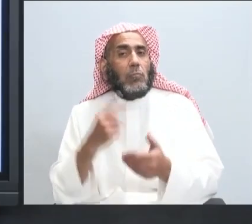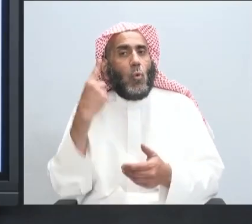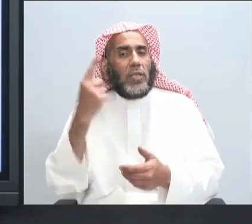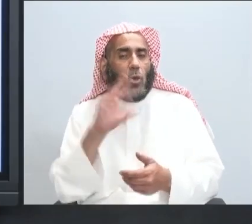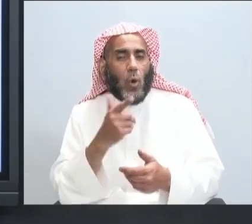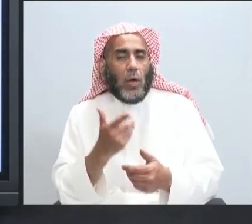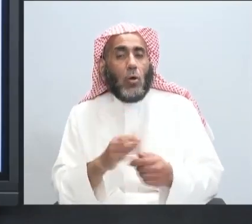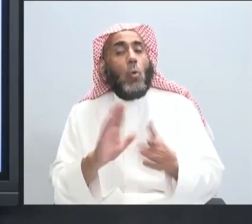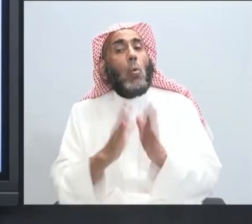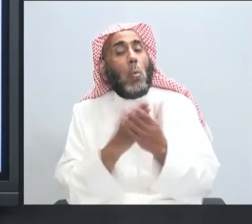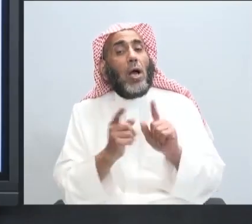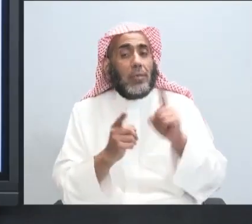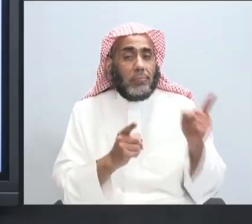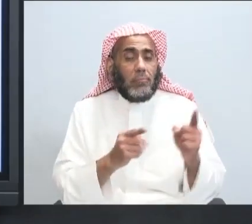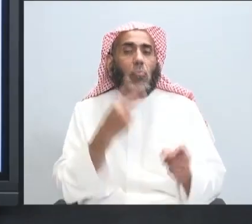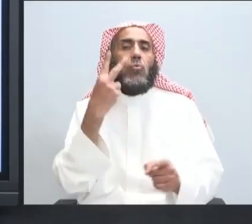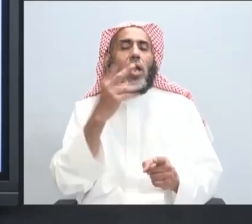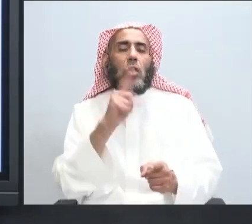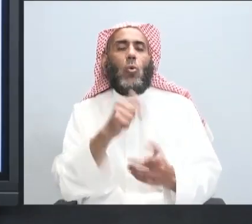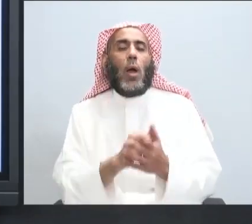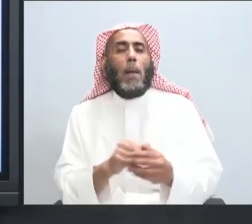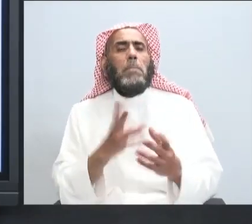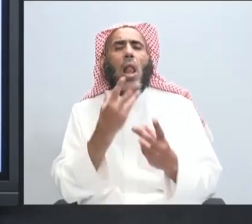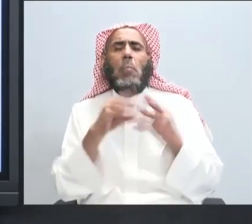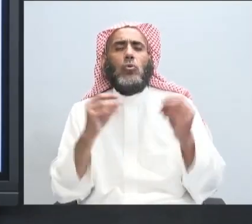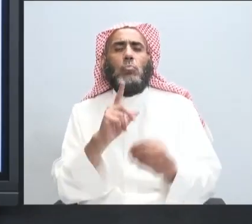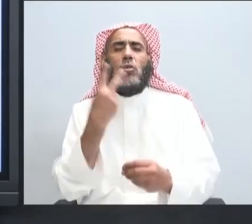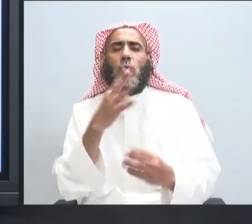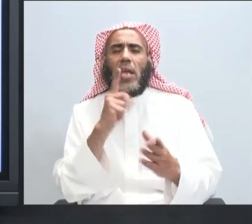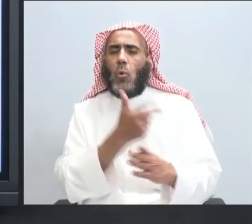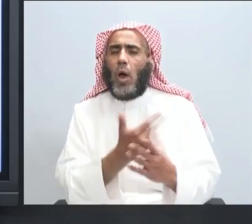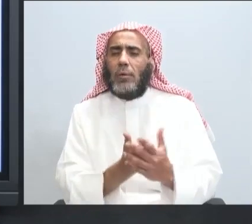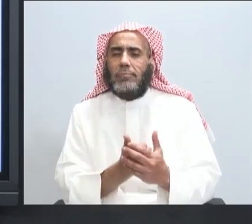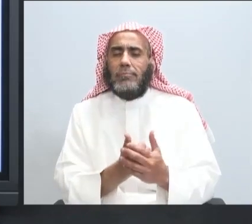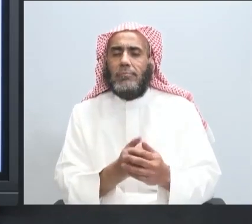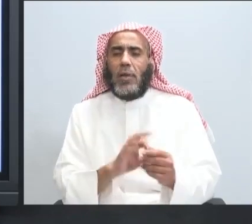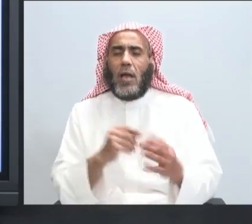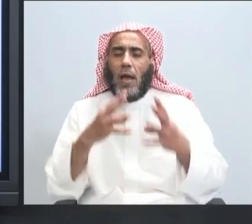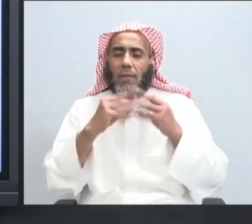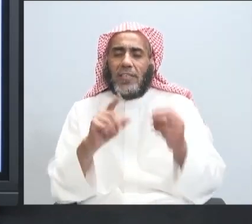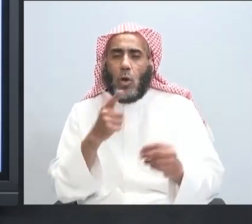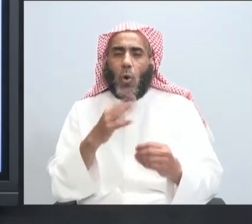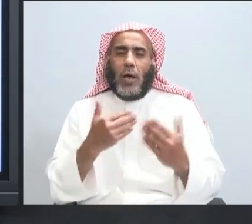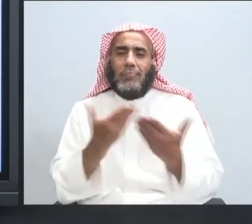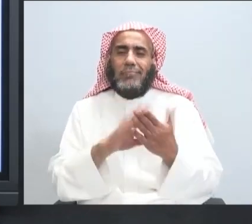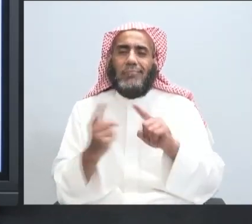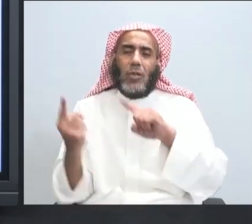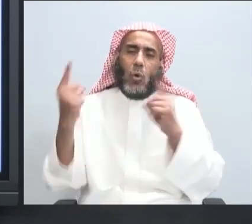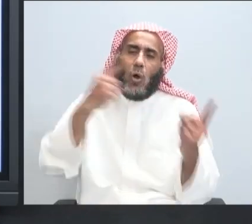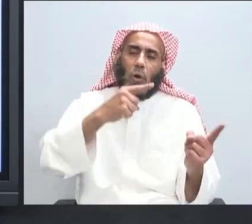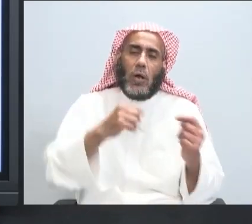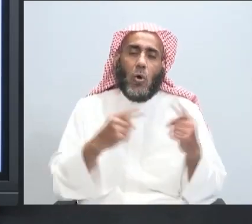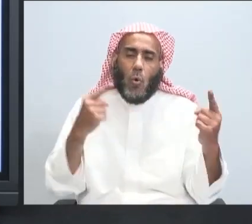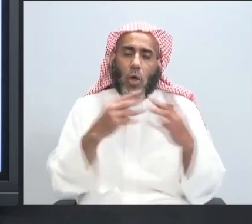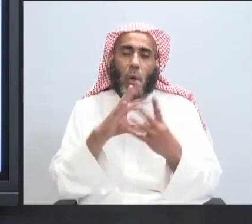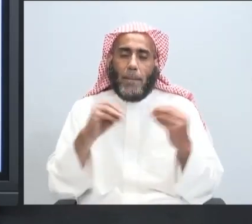اللغة، هناك معاجم ثنائية اللغة. ما المقصود بثنائية اللغة؟ أن يفسر باللغة إلى لغة، أو